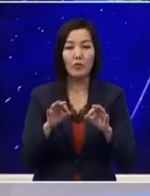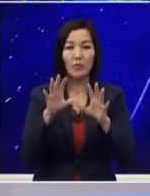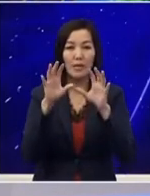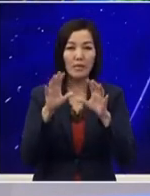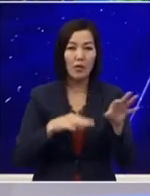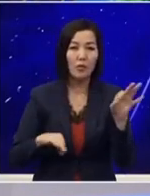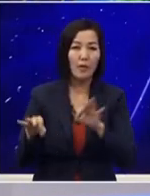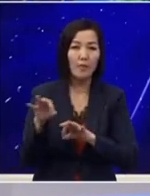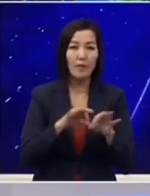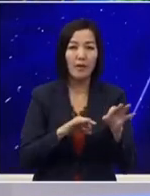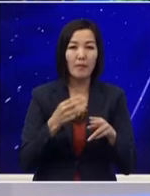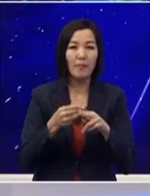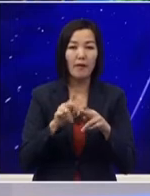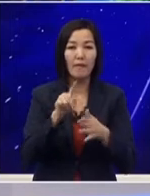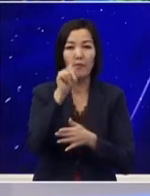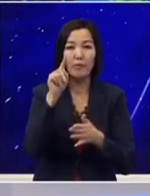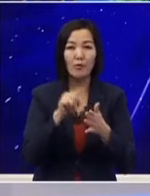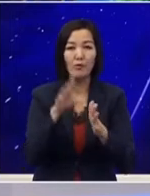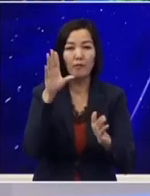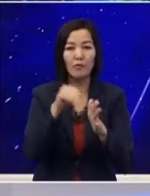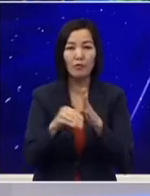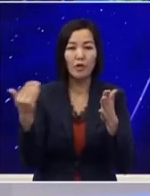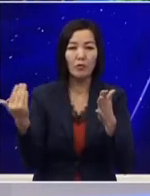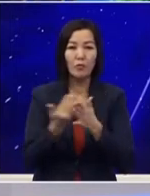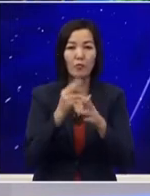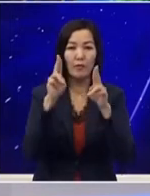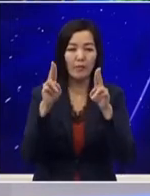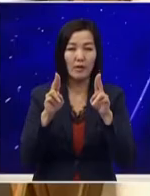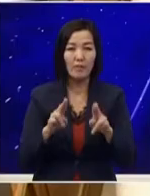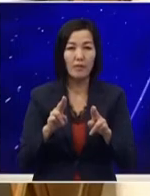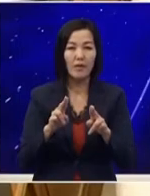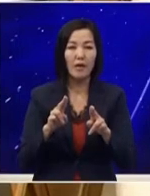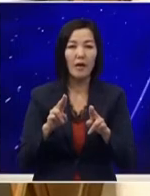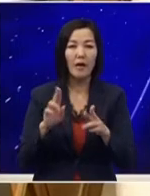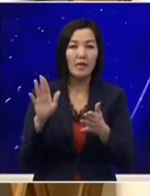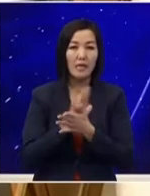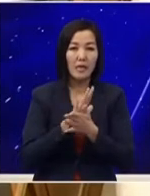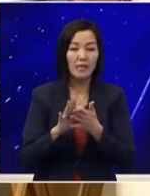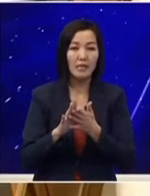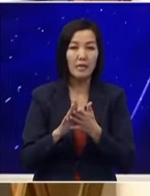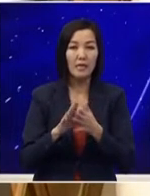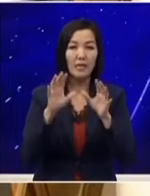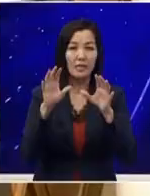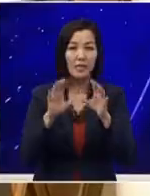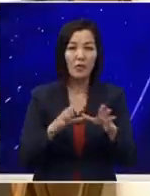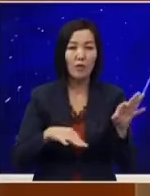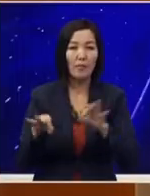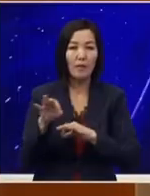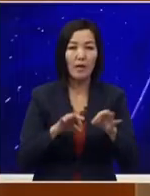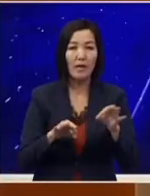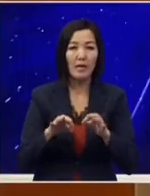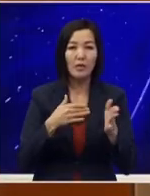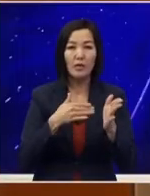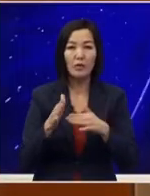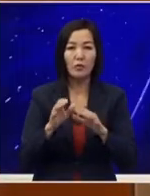по вопросам образования, который включает в себя новые правила отработки гранта. Также законопроект предусматривает